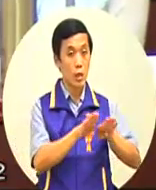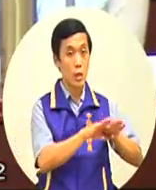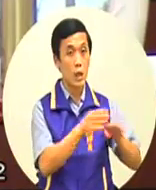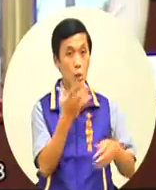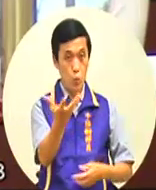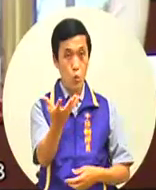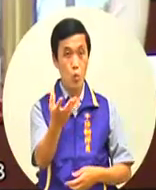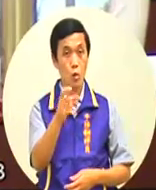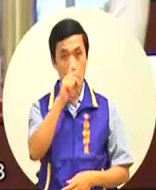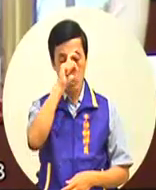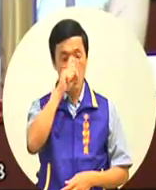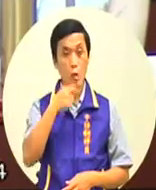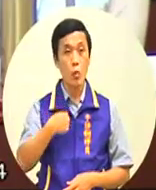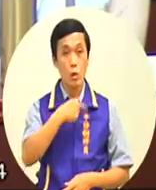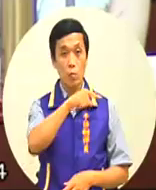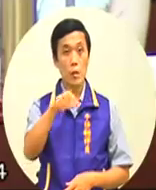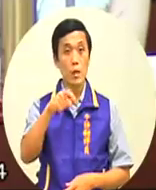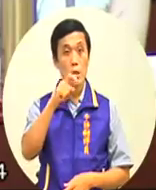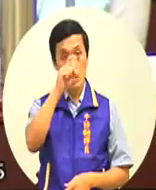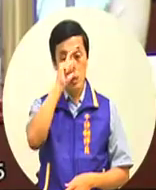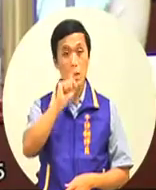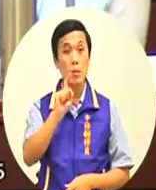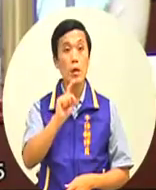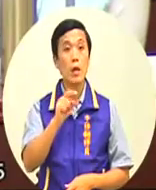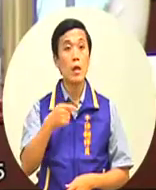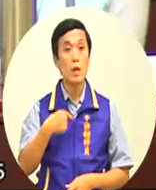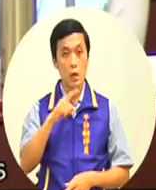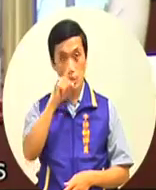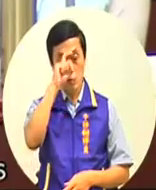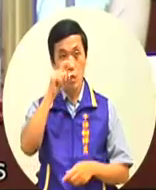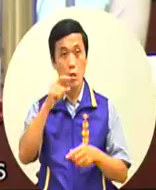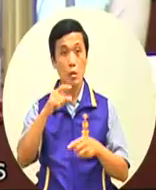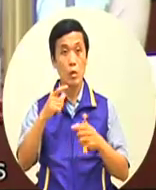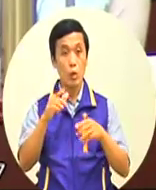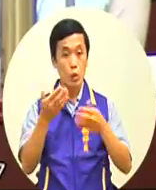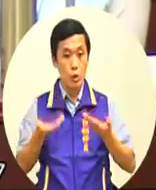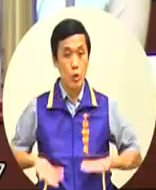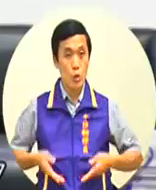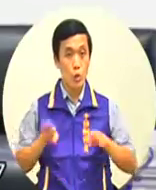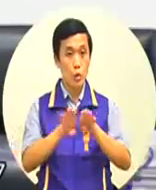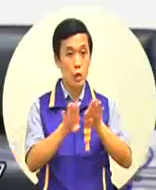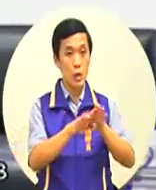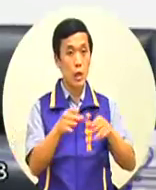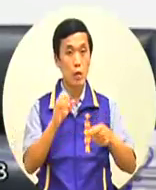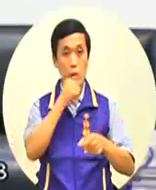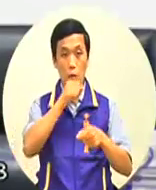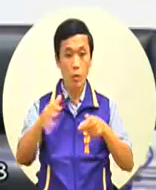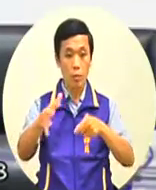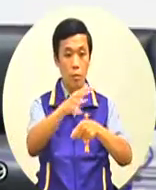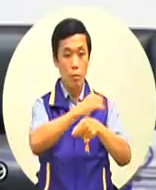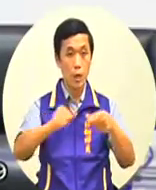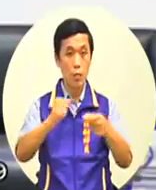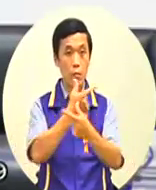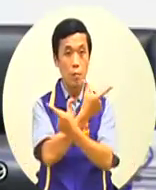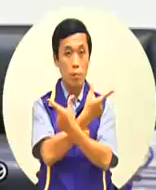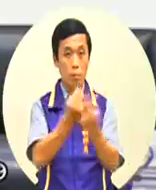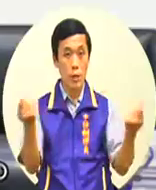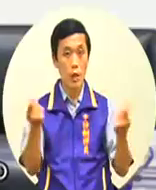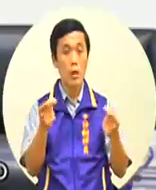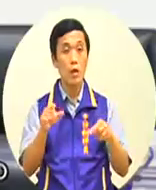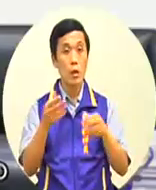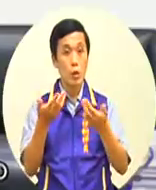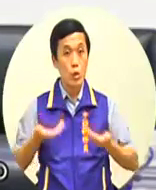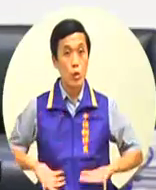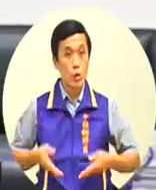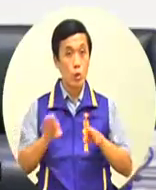以，但是我们的立场，我们是希望休假能够全国一致。 我知道了，就是休假全国一